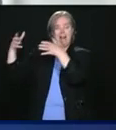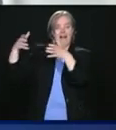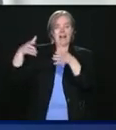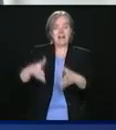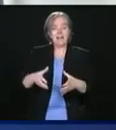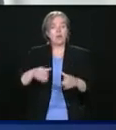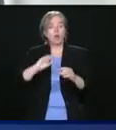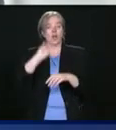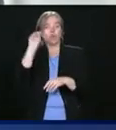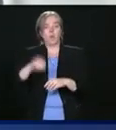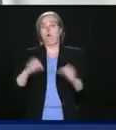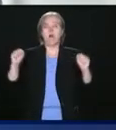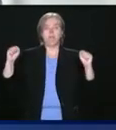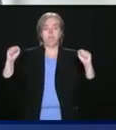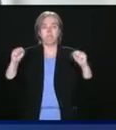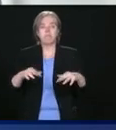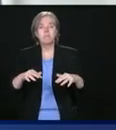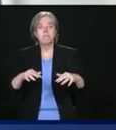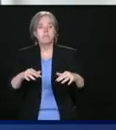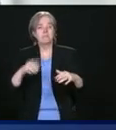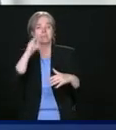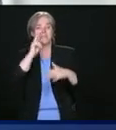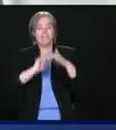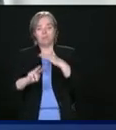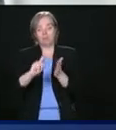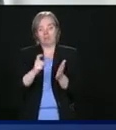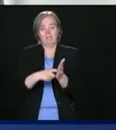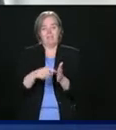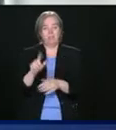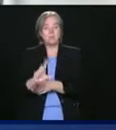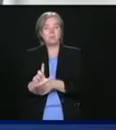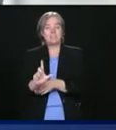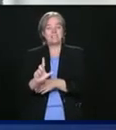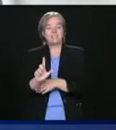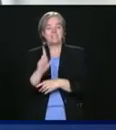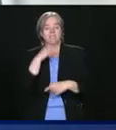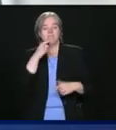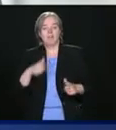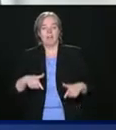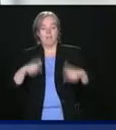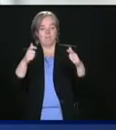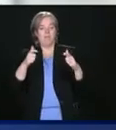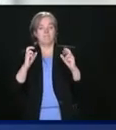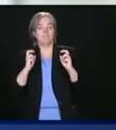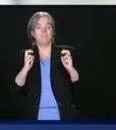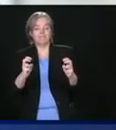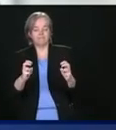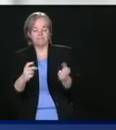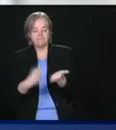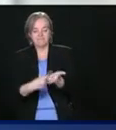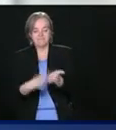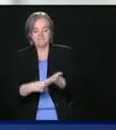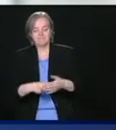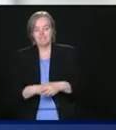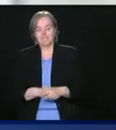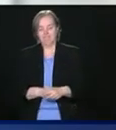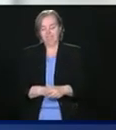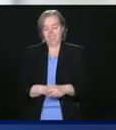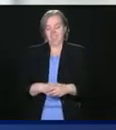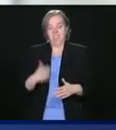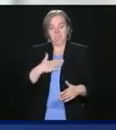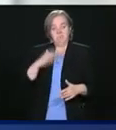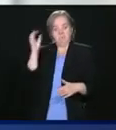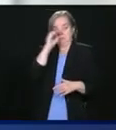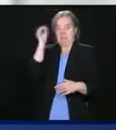sont prévus d'être à Ottawa pour que le Parlement siège de nouveau. Évidemment, ce serait pas une bonne